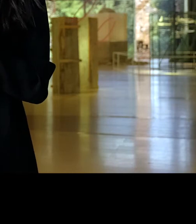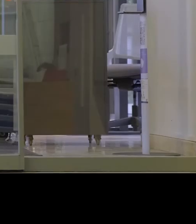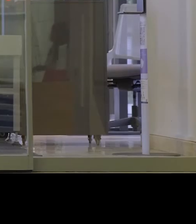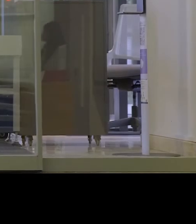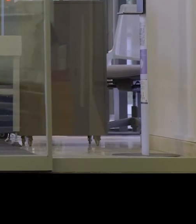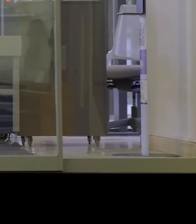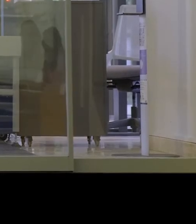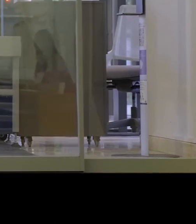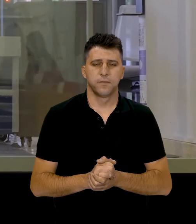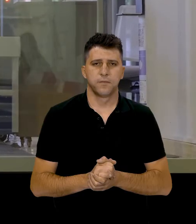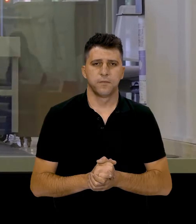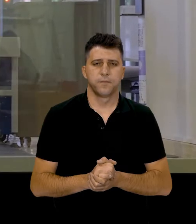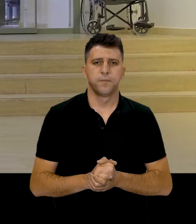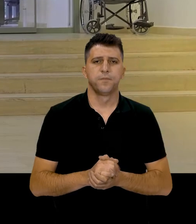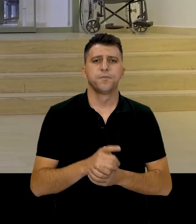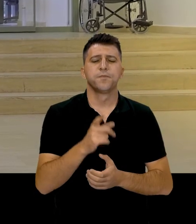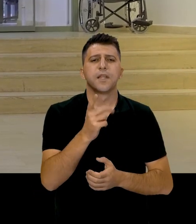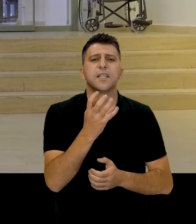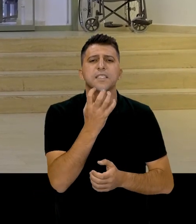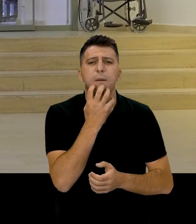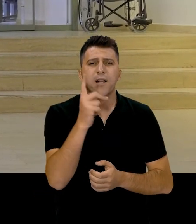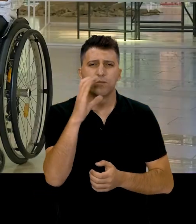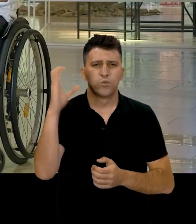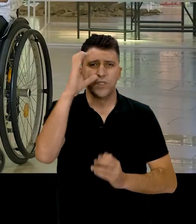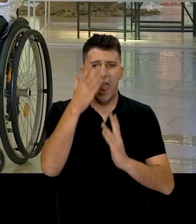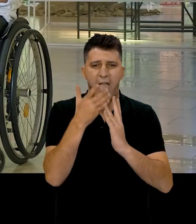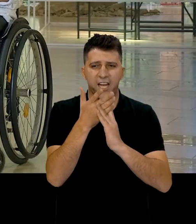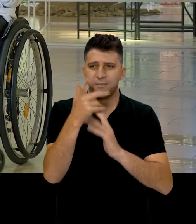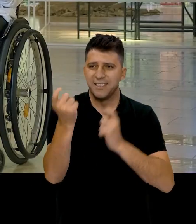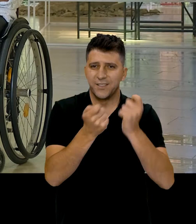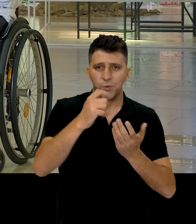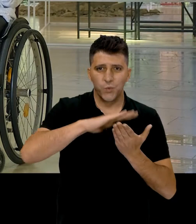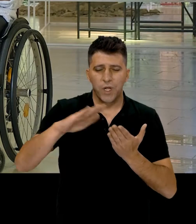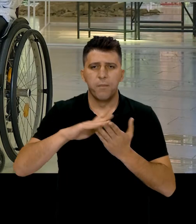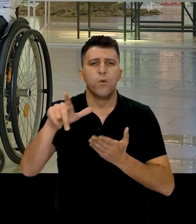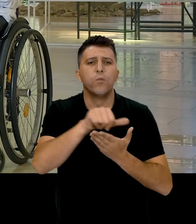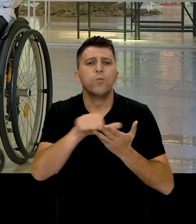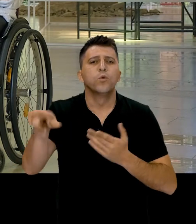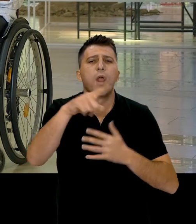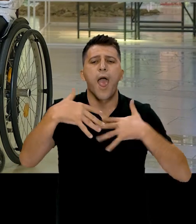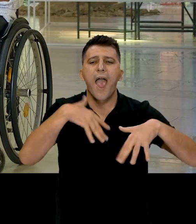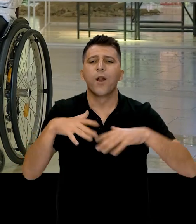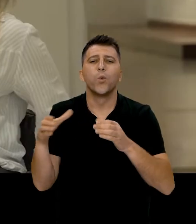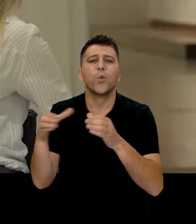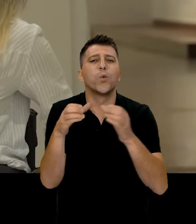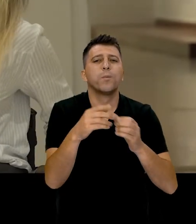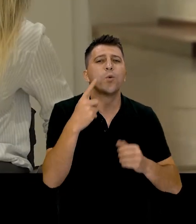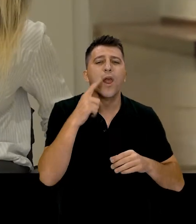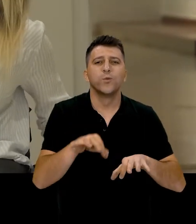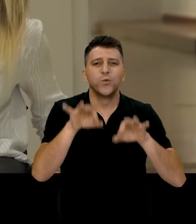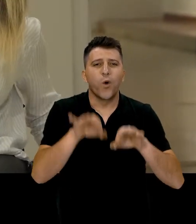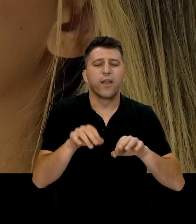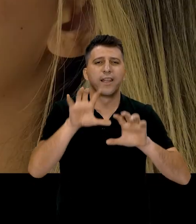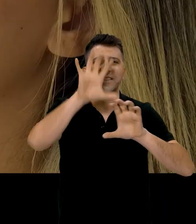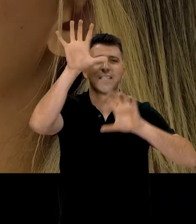olacak. Sakıp Sabancı Müzesi yapmış olduğu erişilebilirlik düzenlemeleriyle bütün engel gruplarına yönelik şu anda